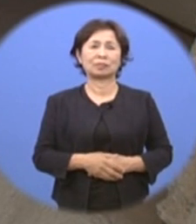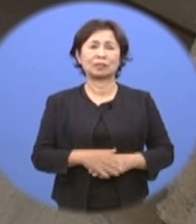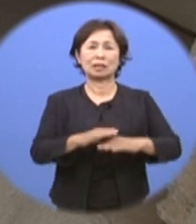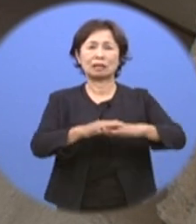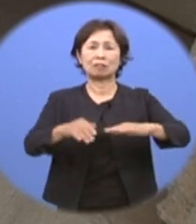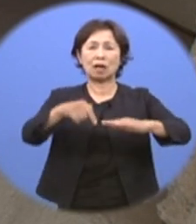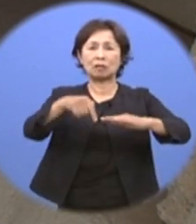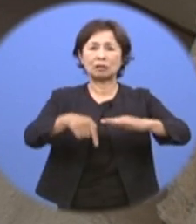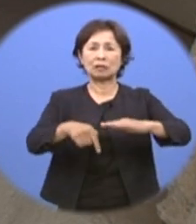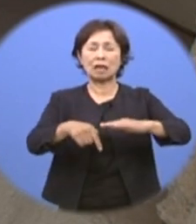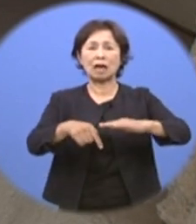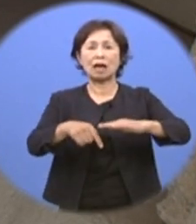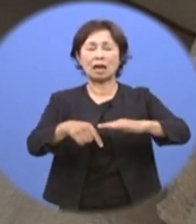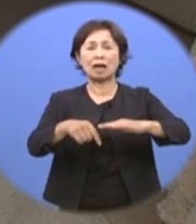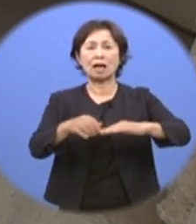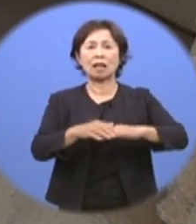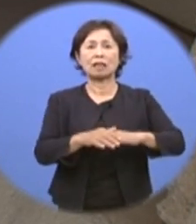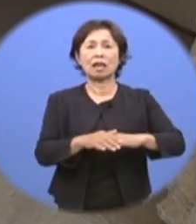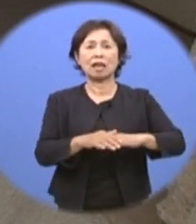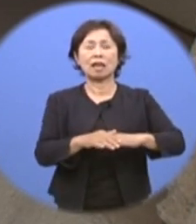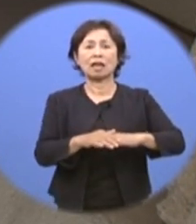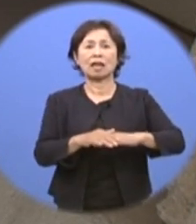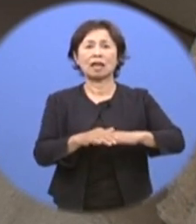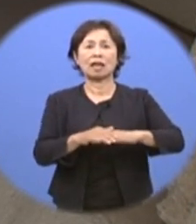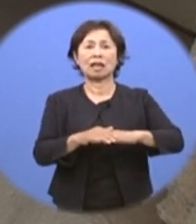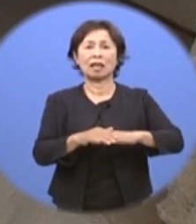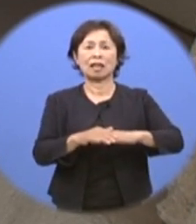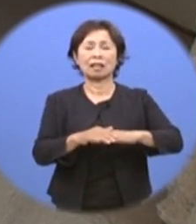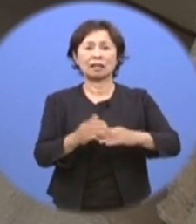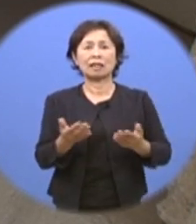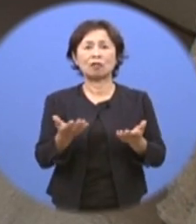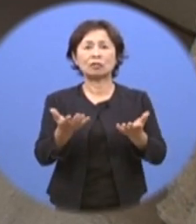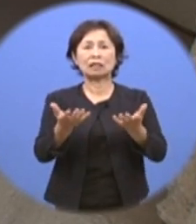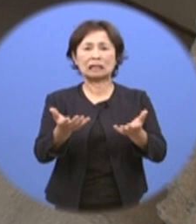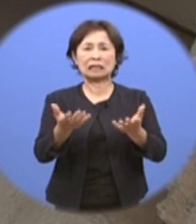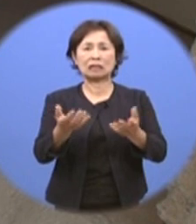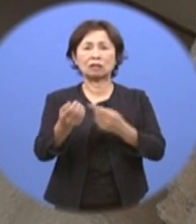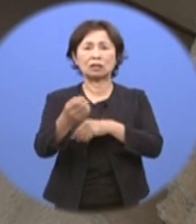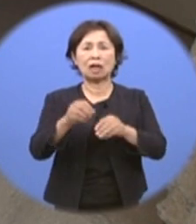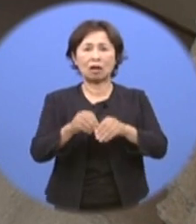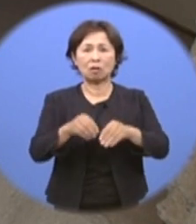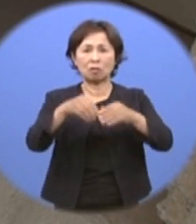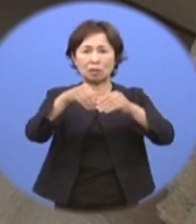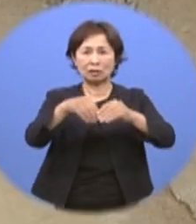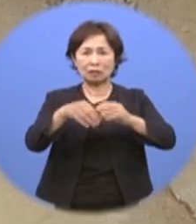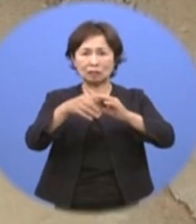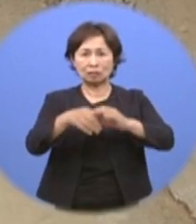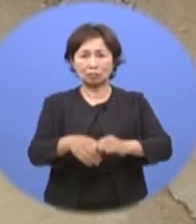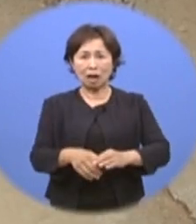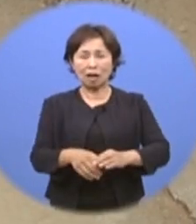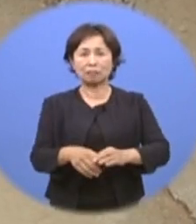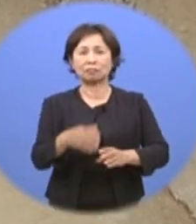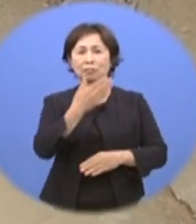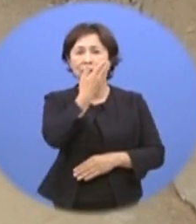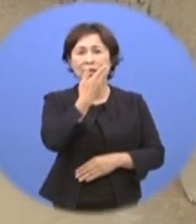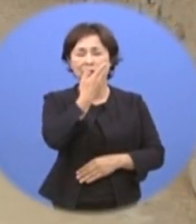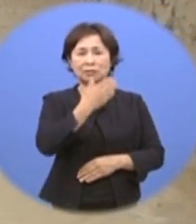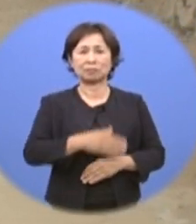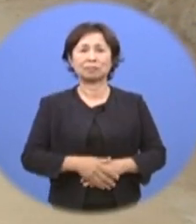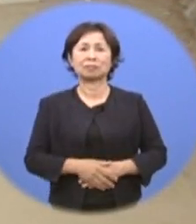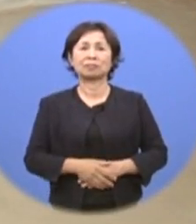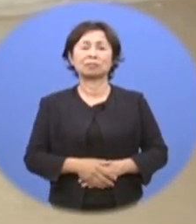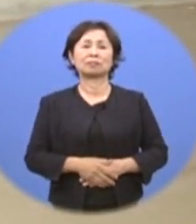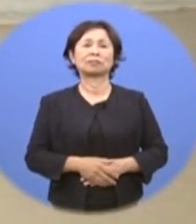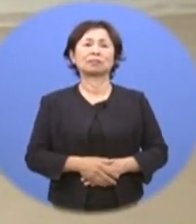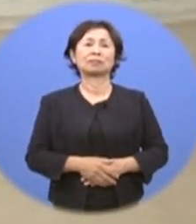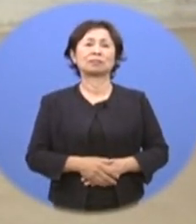見えなくなるところなんですけども、地震の力をやはりこう地面に伝える重要な部分です。今回の